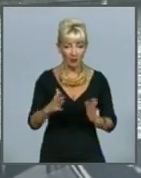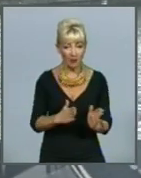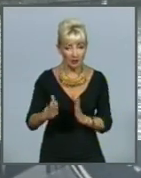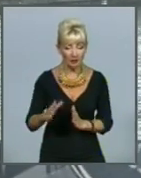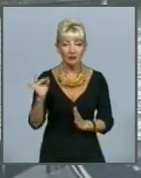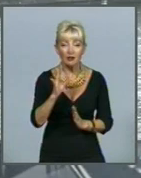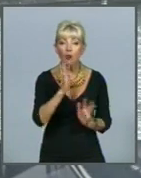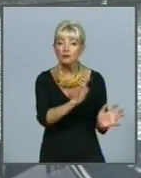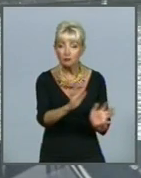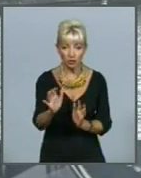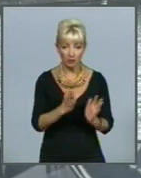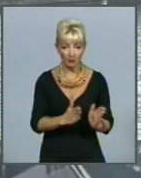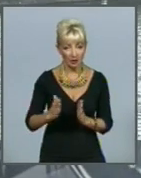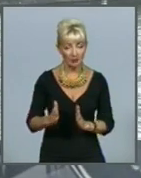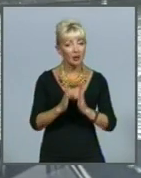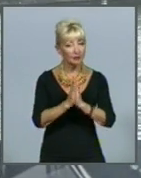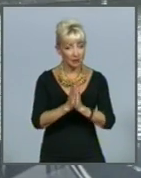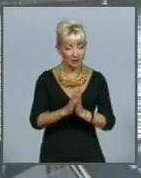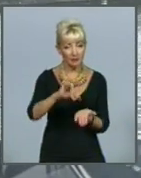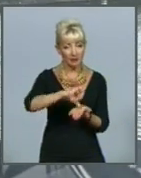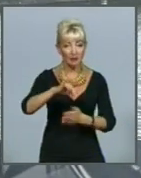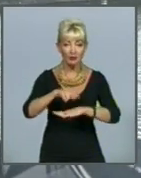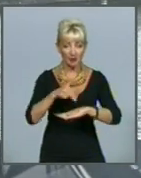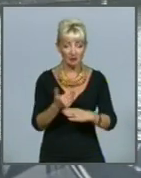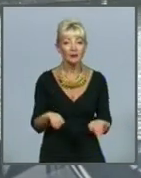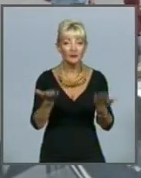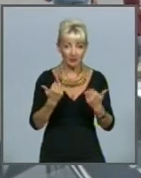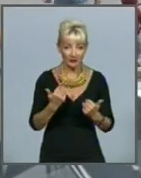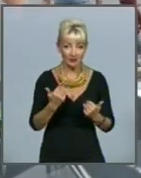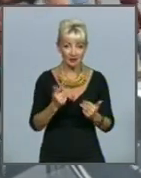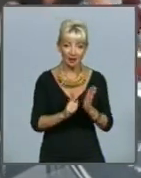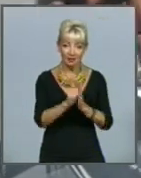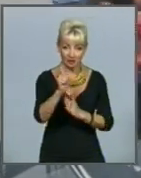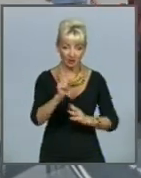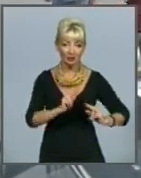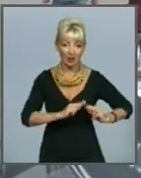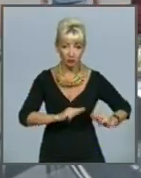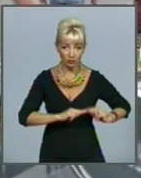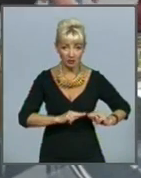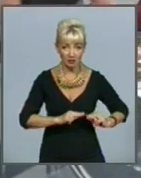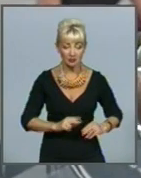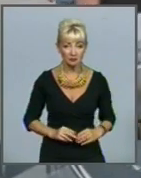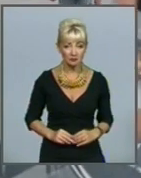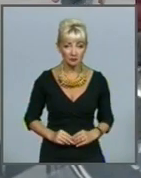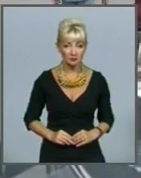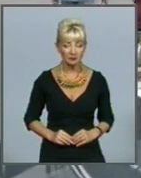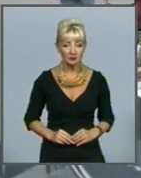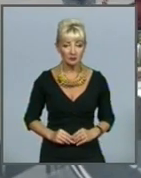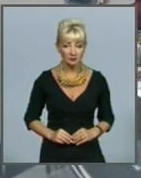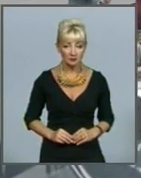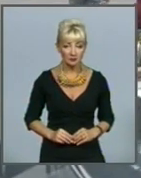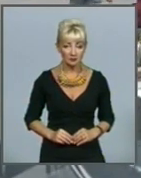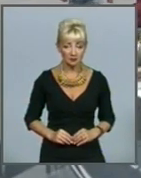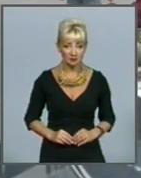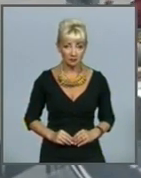ласка, представники поліції, давайте починати працювати. Ігор Безкровний та Ярослав Кононенко,